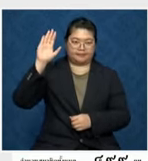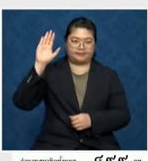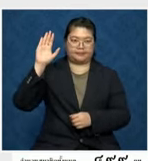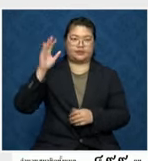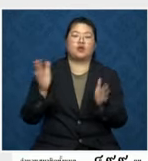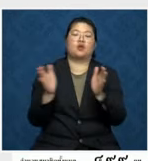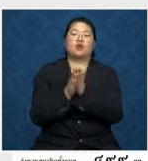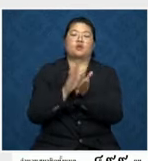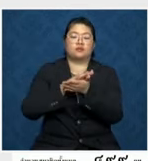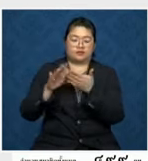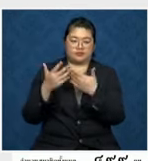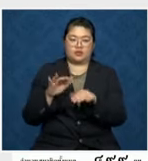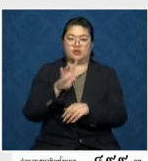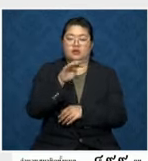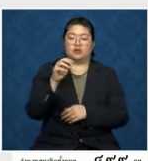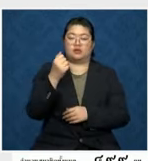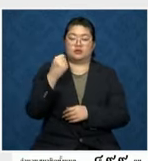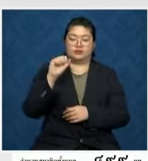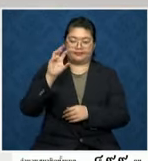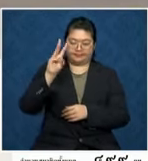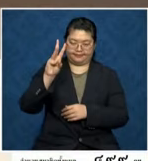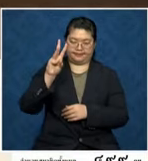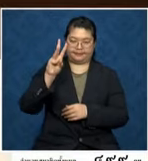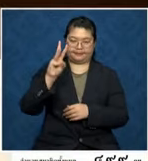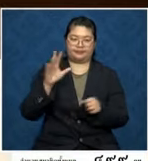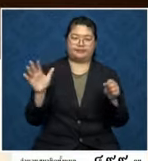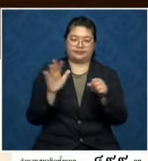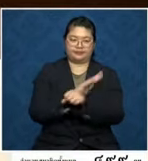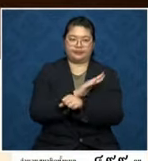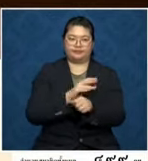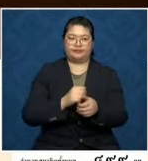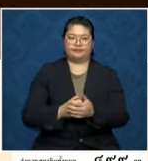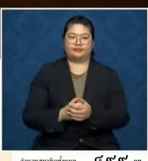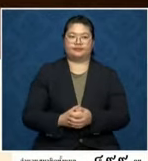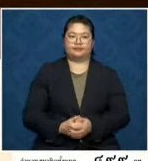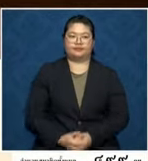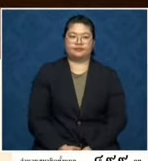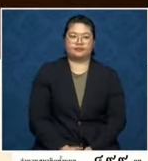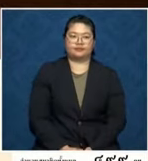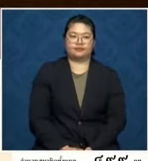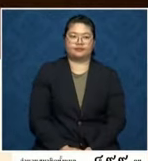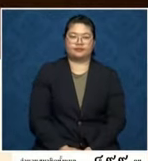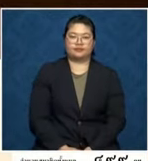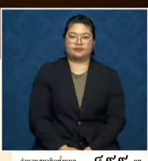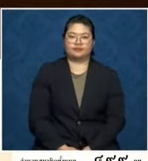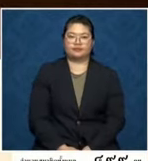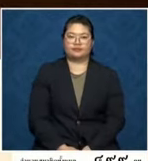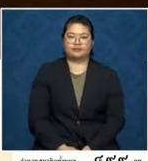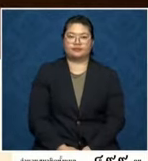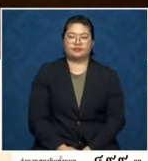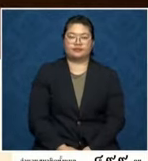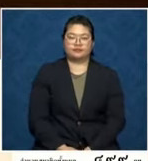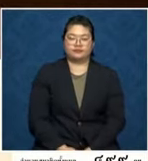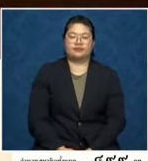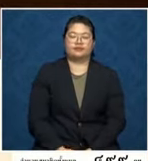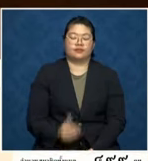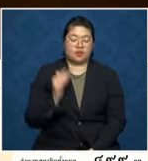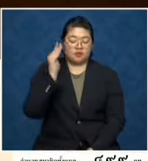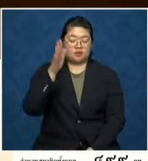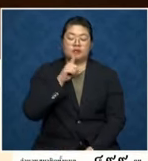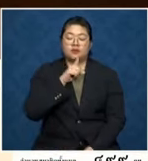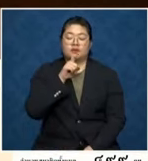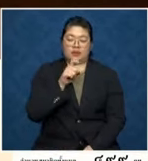รวมแล้วนะครับจะเป็น416ครับครบองค์ประชุมครับต่อไปจะขอถามมติจากที่ประชุ